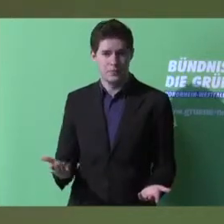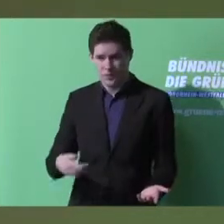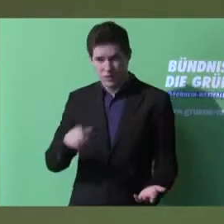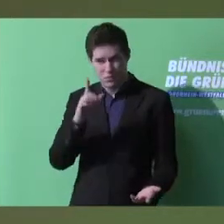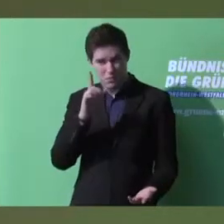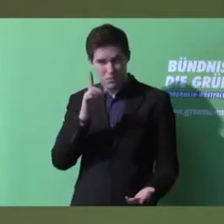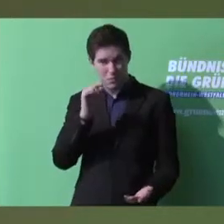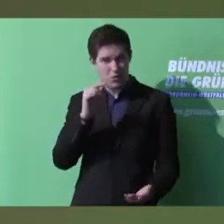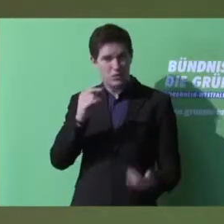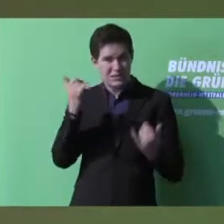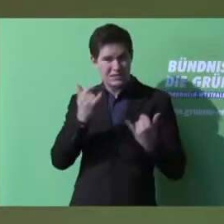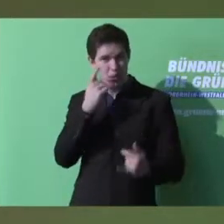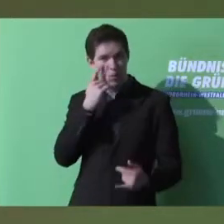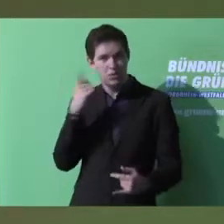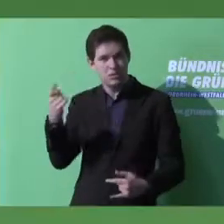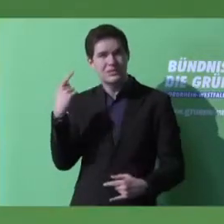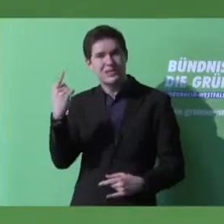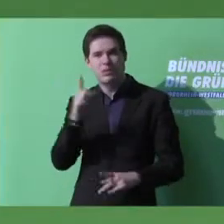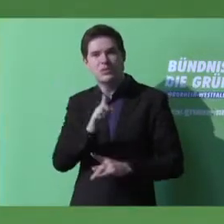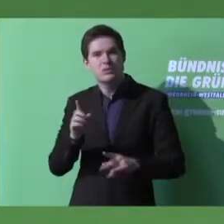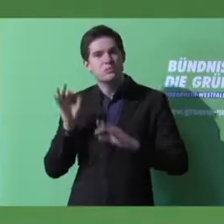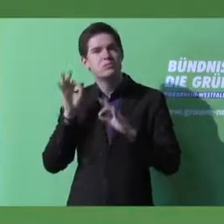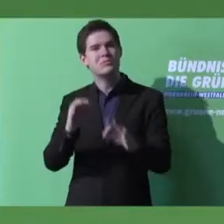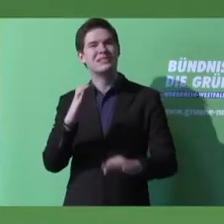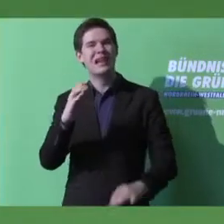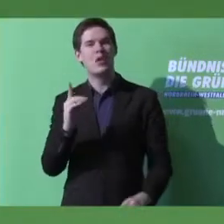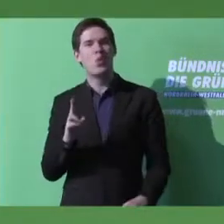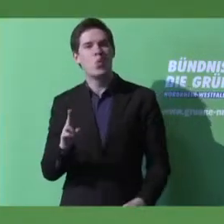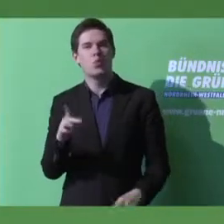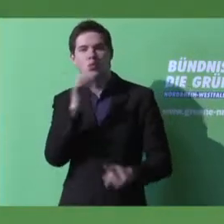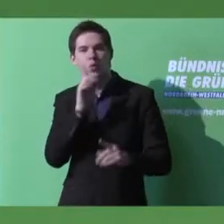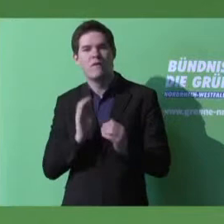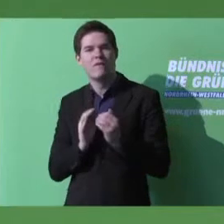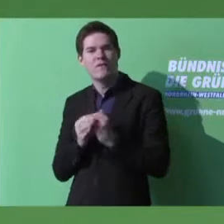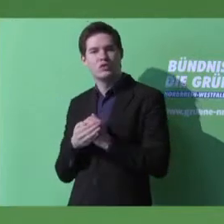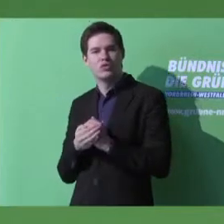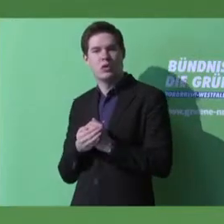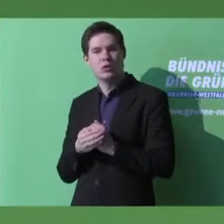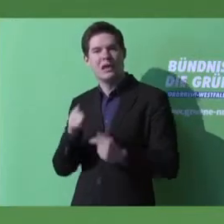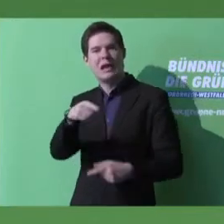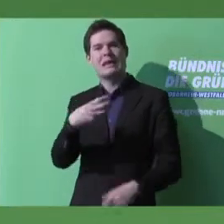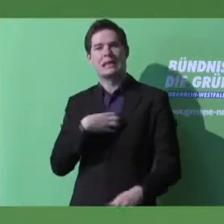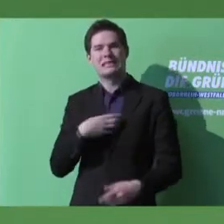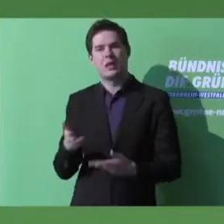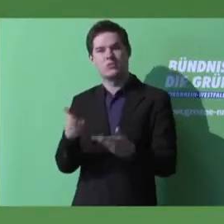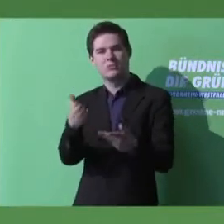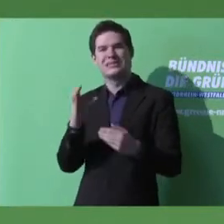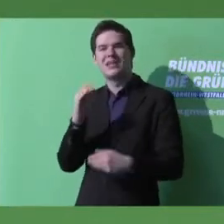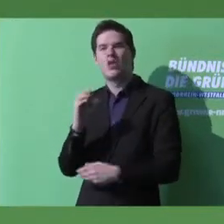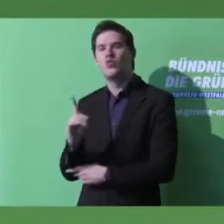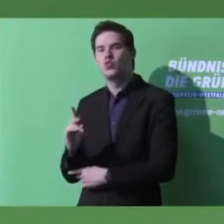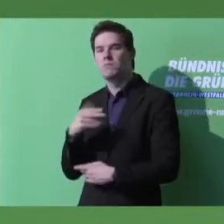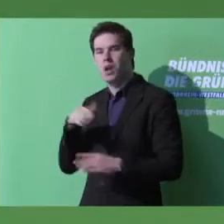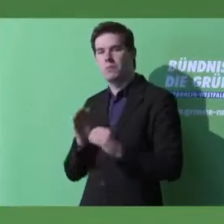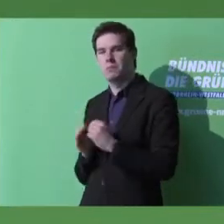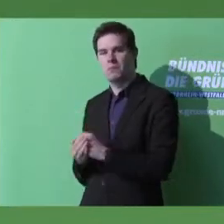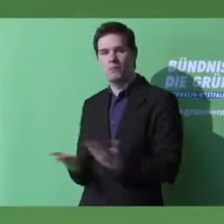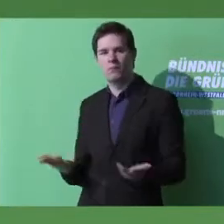mit uns die CDU, die versteckt sich hinter der Kanzlerin, sondern die wird geführt von